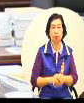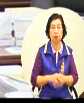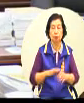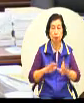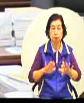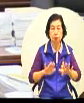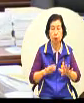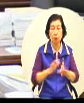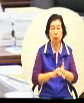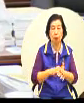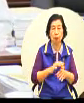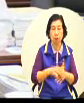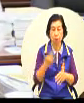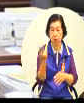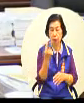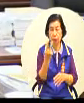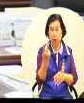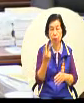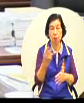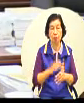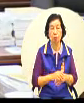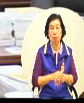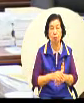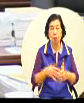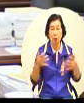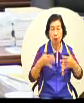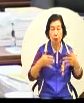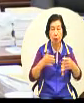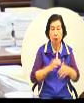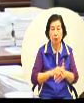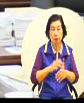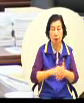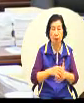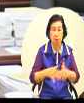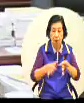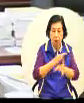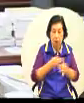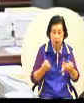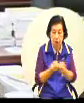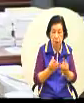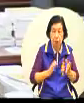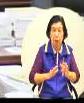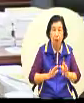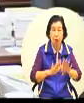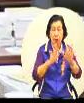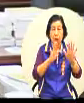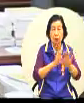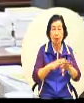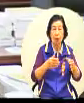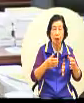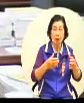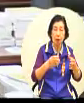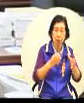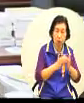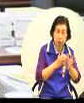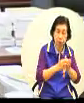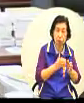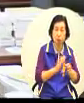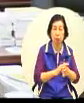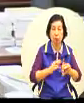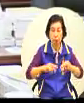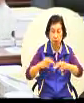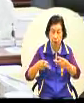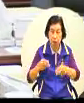在桃园区我们经发局补助我们桃园区改善部落用